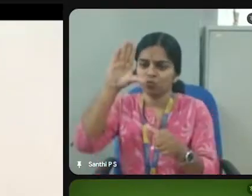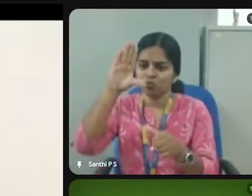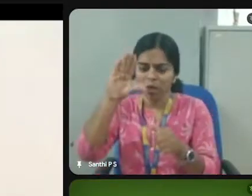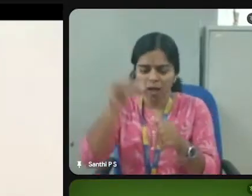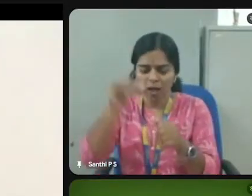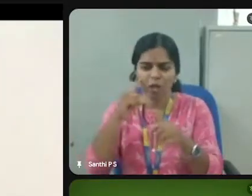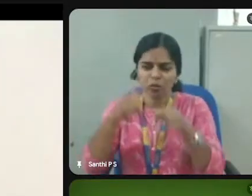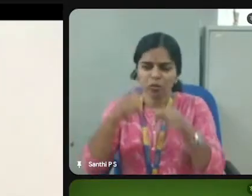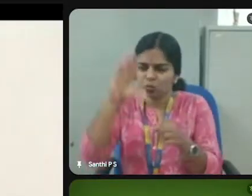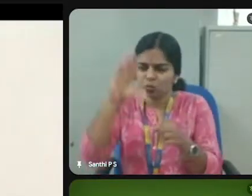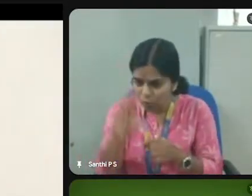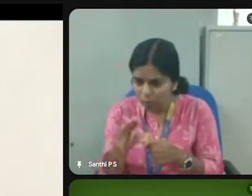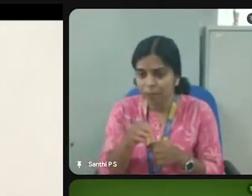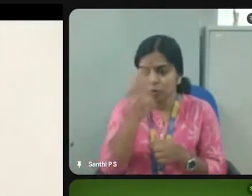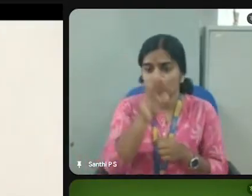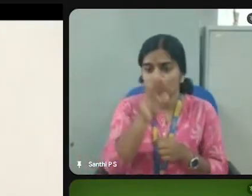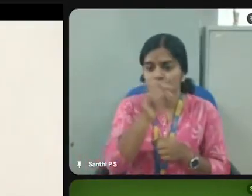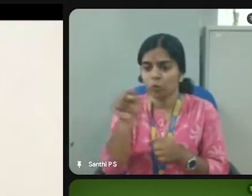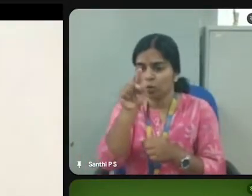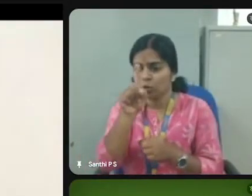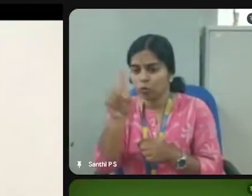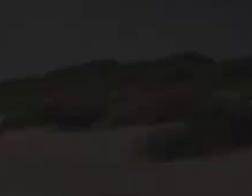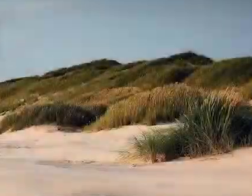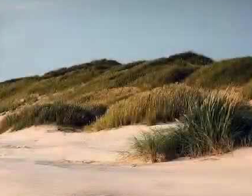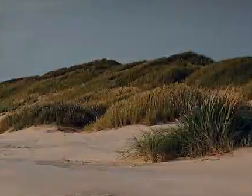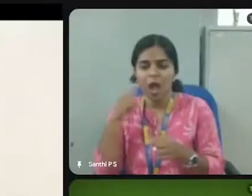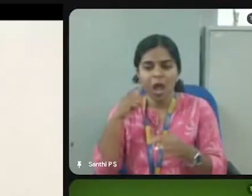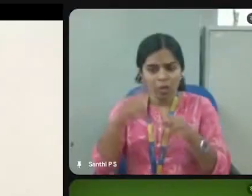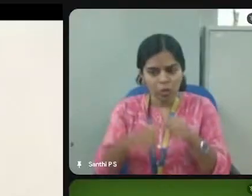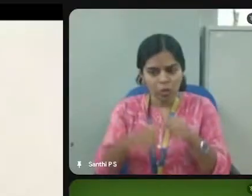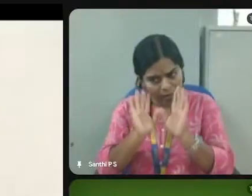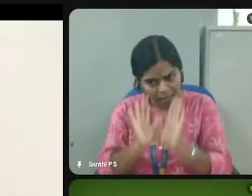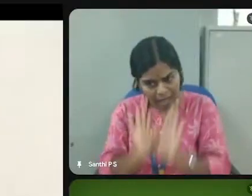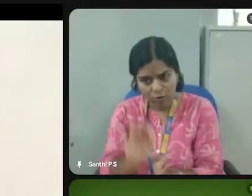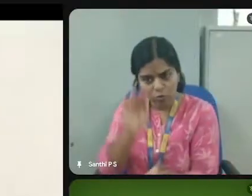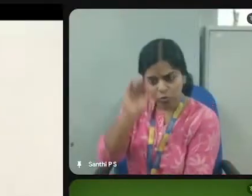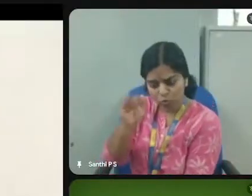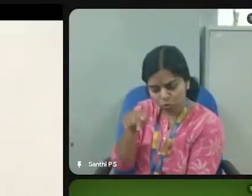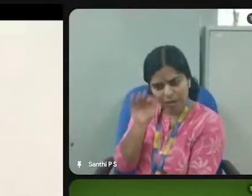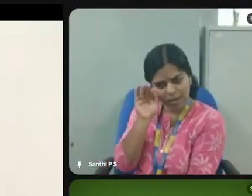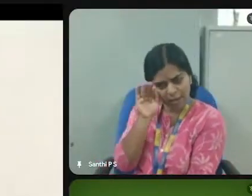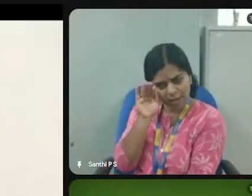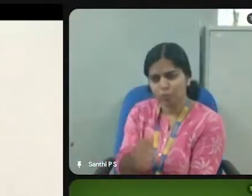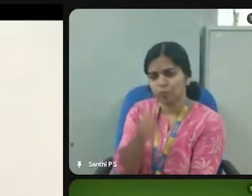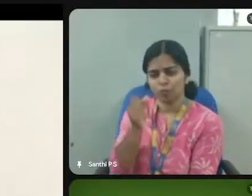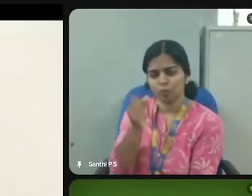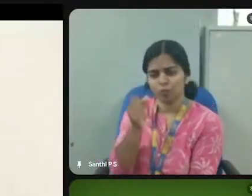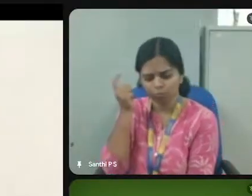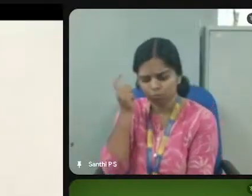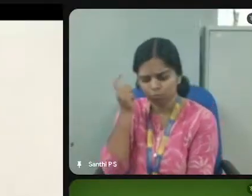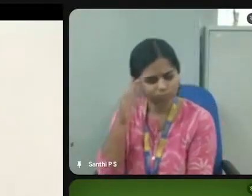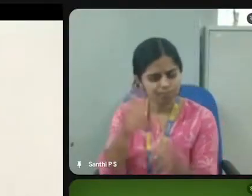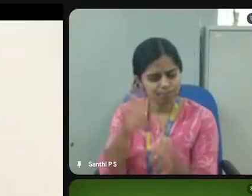ഇത്രയും 90 മുതൽ 110 വരെ അവർക്ക് IQ ഉണ്ടെന്നിരിക്കട്ടെ, എന്നിരുന്നാലും നന്നായിട്ട് അവർ ബുദ്ധിപരമായ